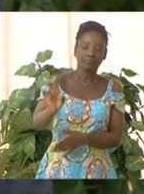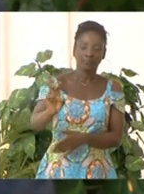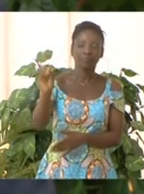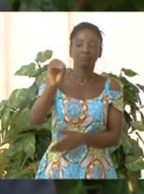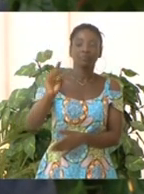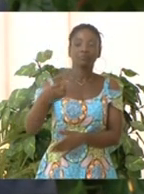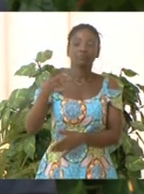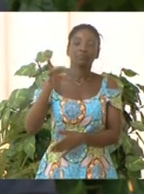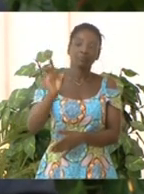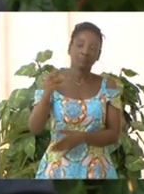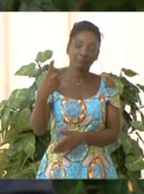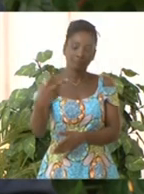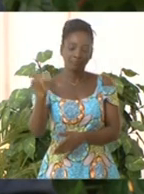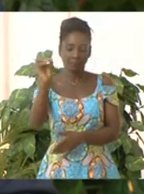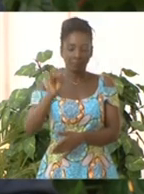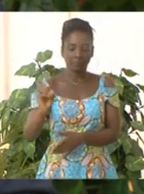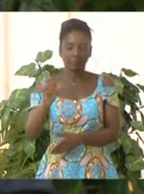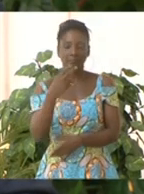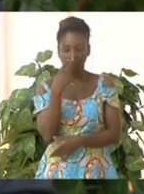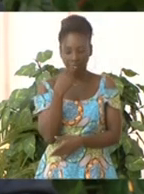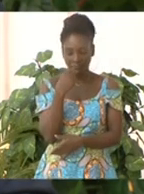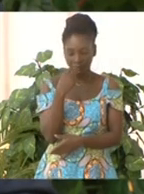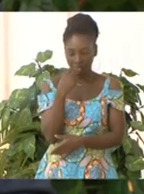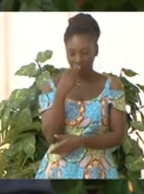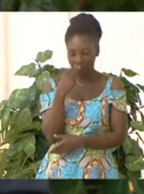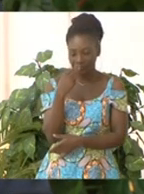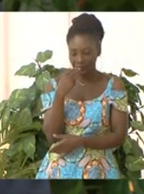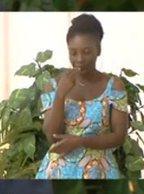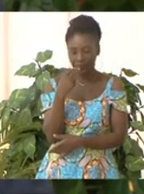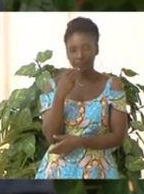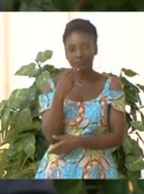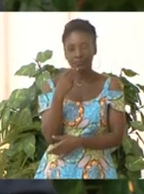0,82%. Aimé Bédier Conan Aimé Henri,